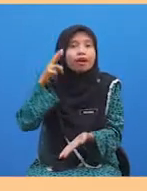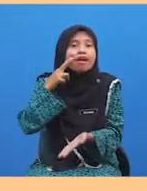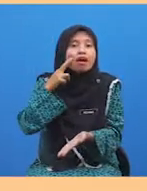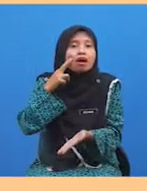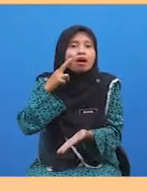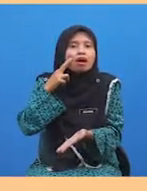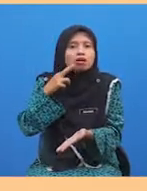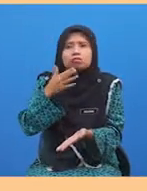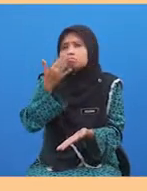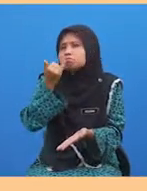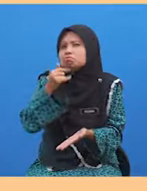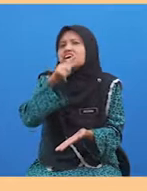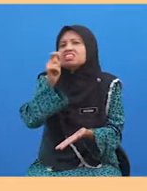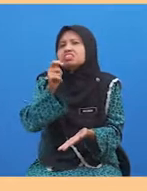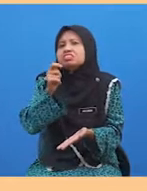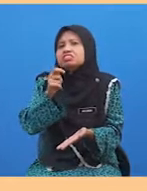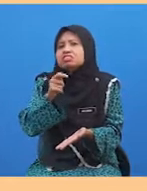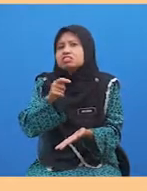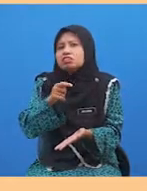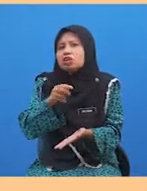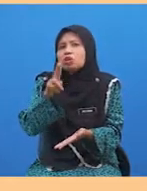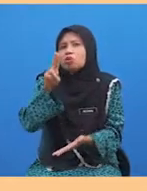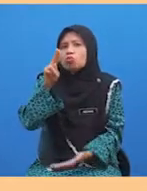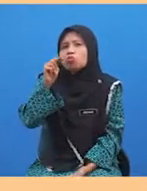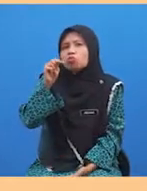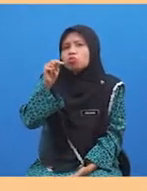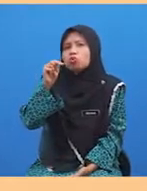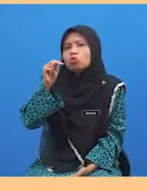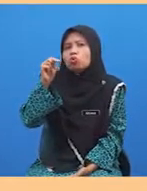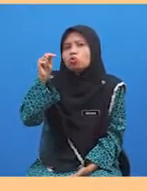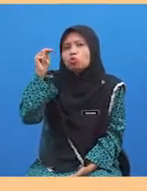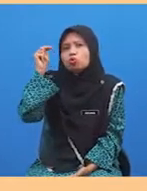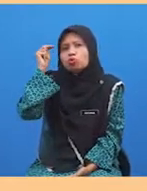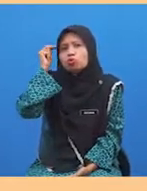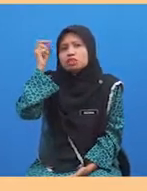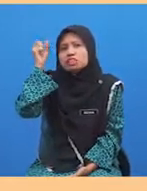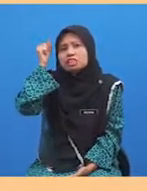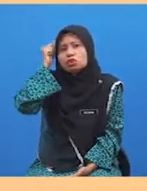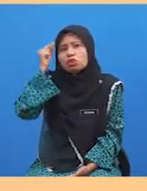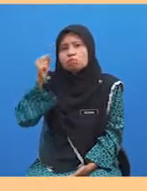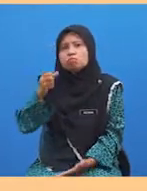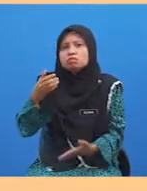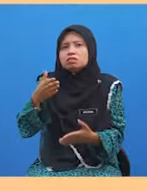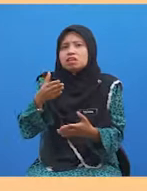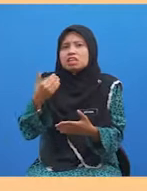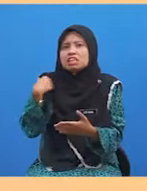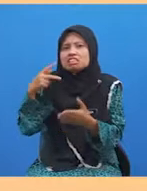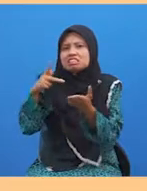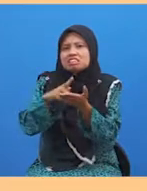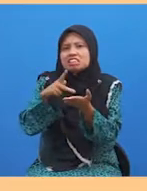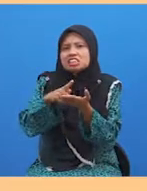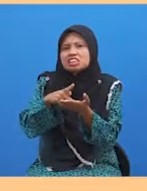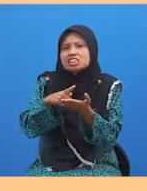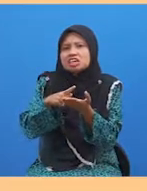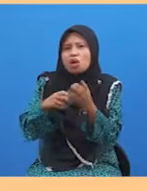mempertikaikan sebab Unong Siron mengalami komplikasi selepas setiap